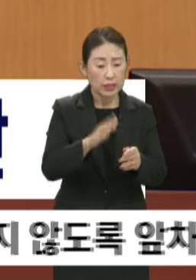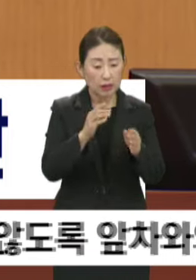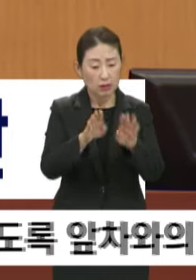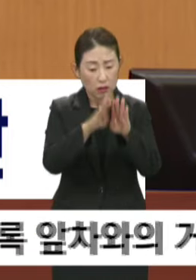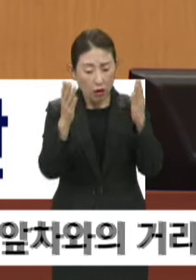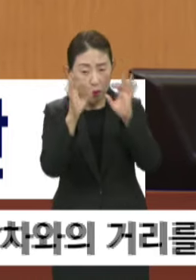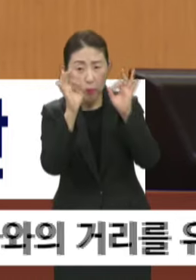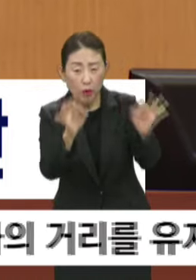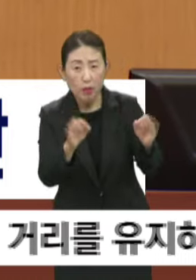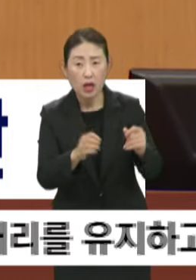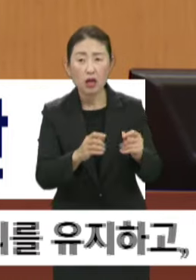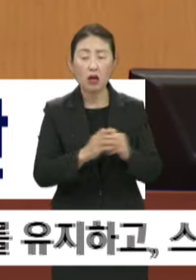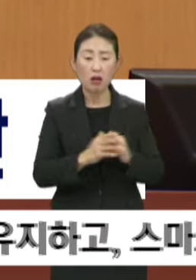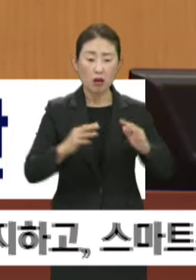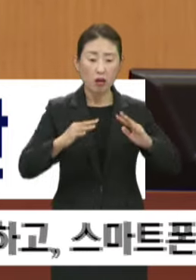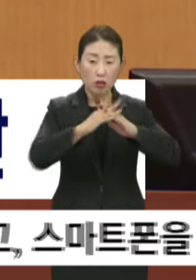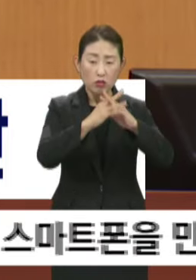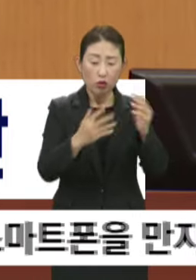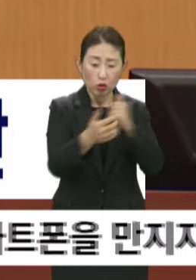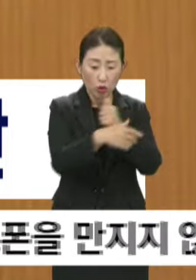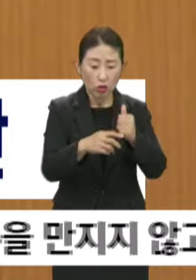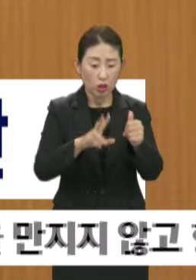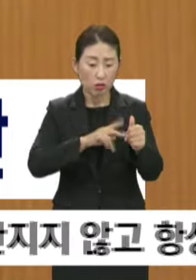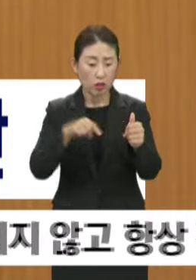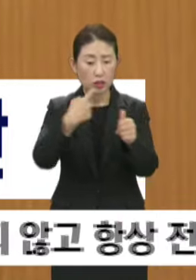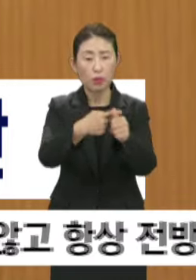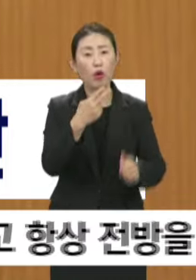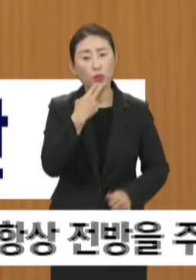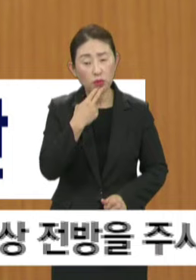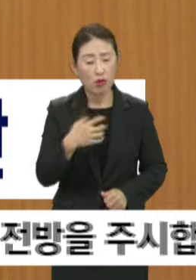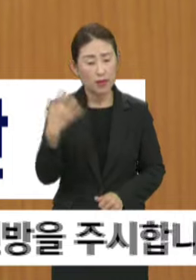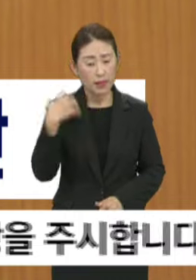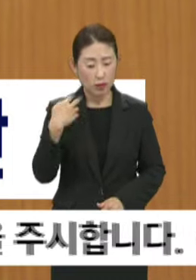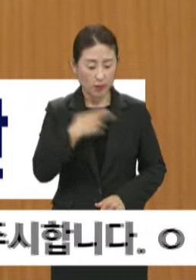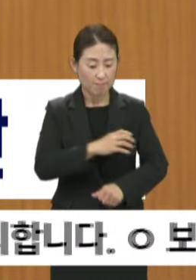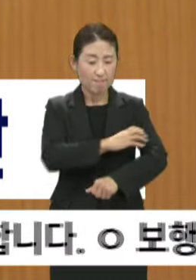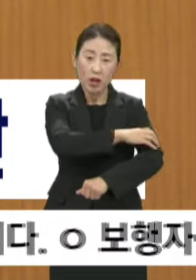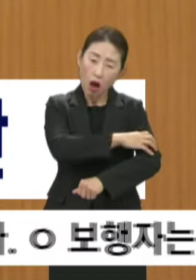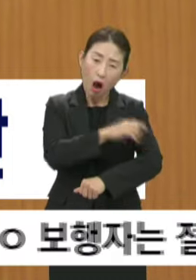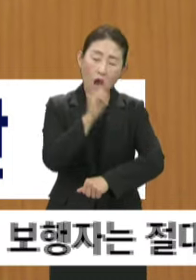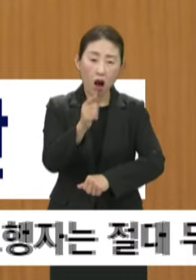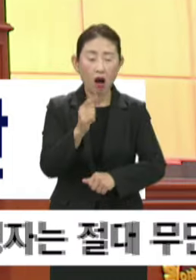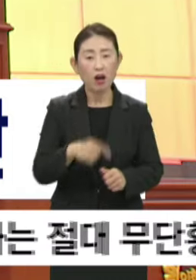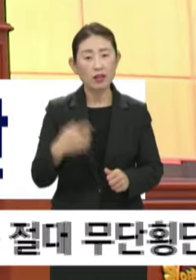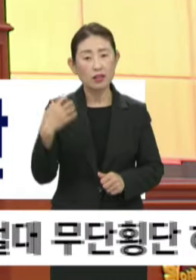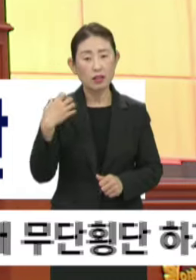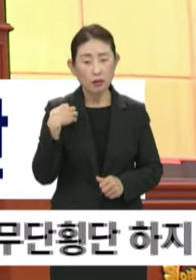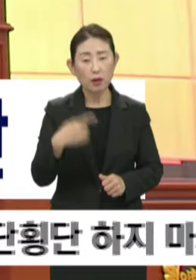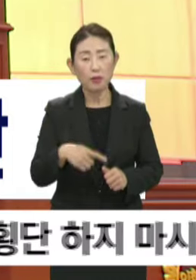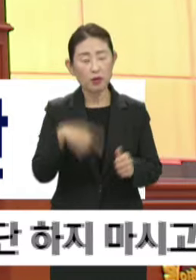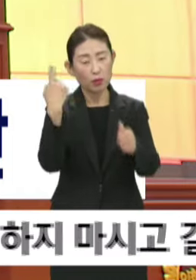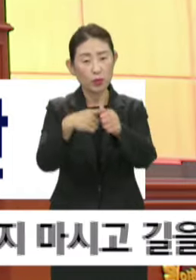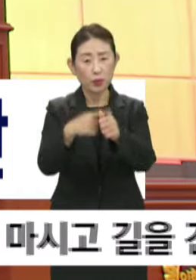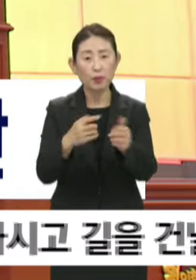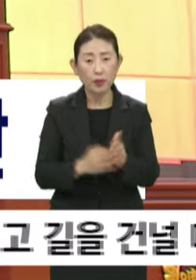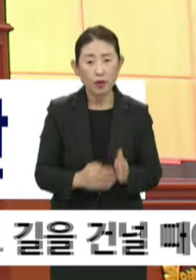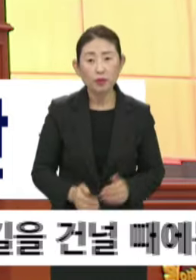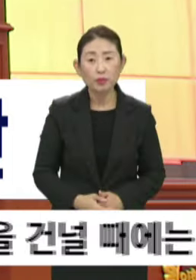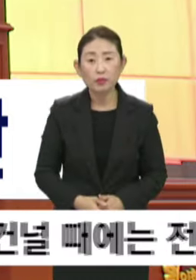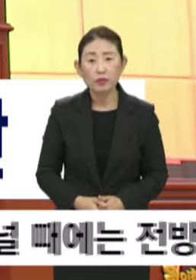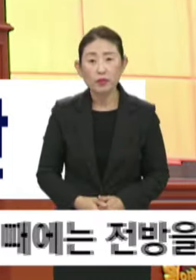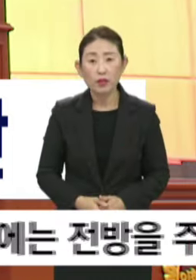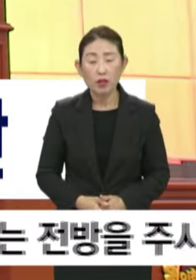위한 산업건설위원회 위원이 한 명도 없다며 책임 없이 권한만 누리는 무책임한 태도라고 비판했습니다.